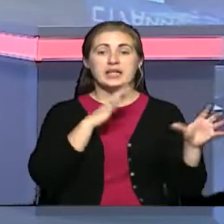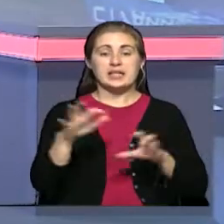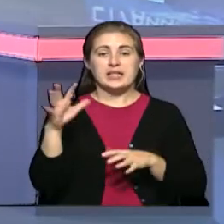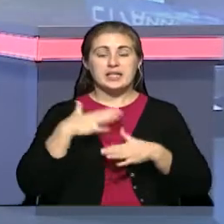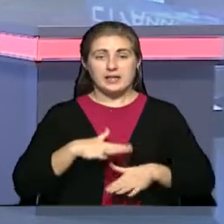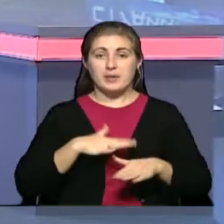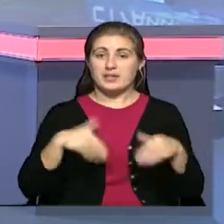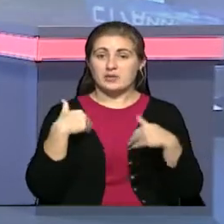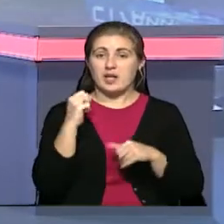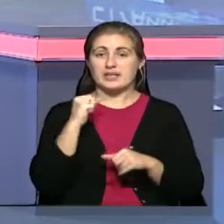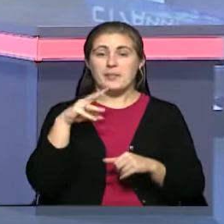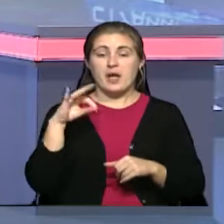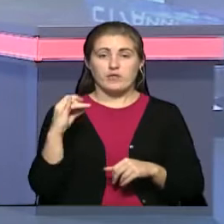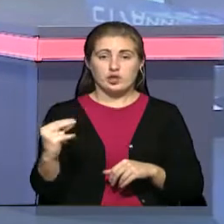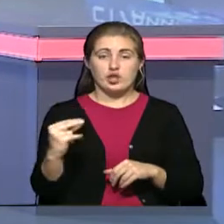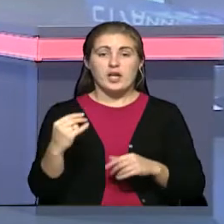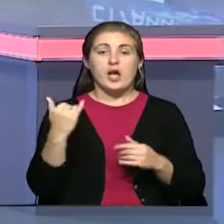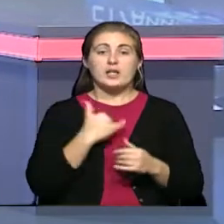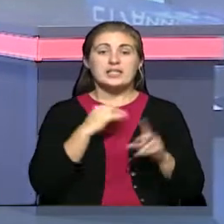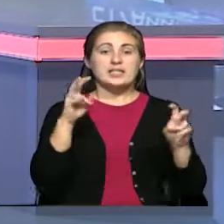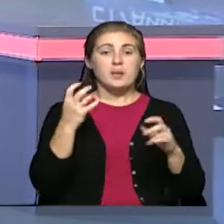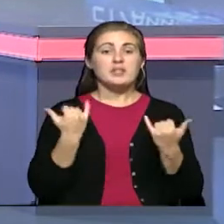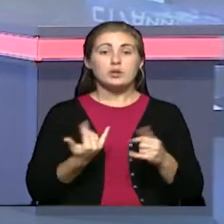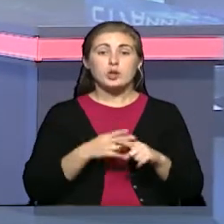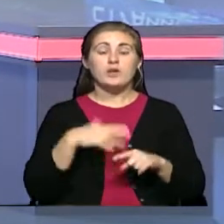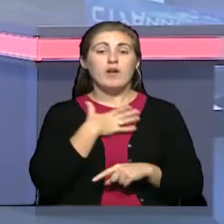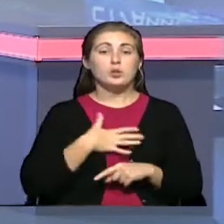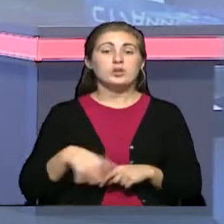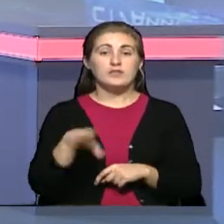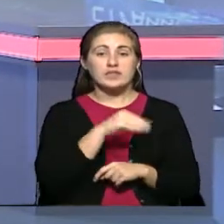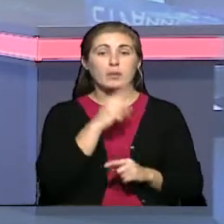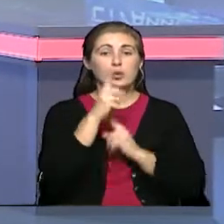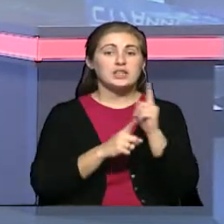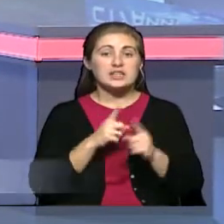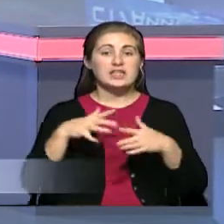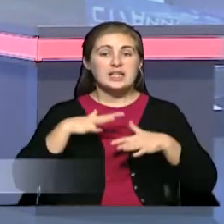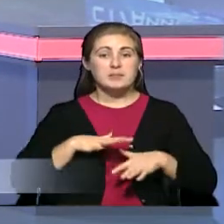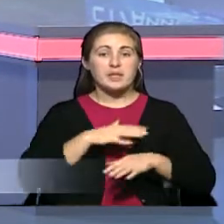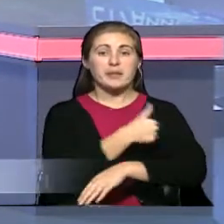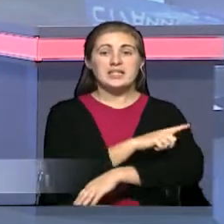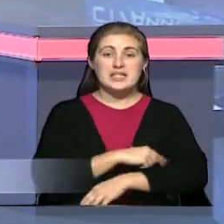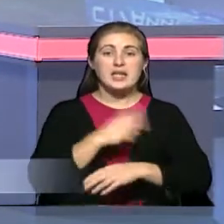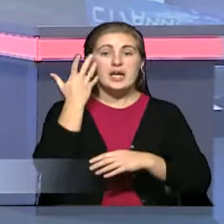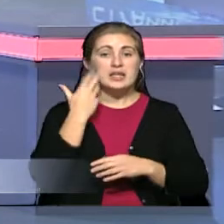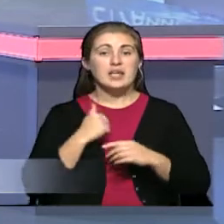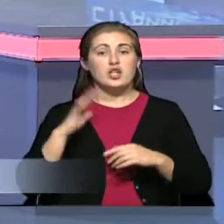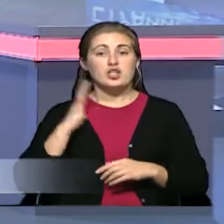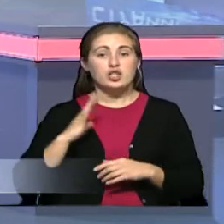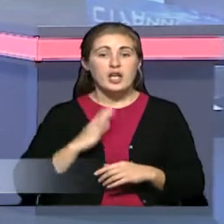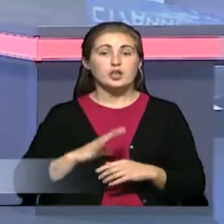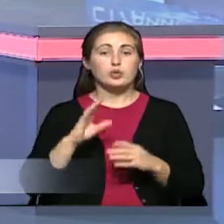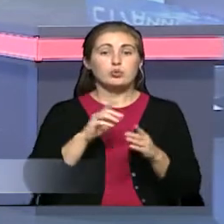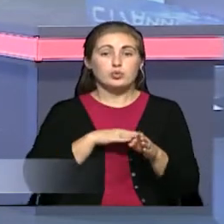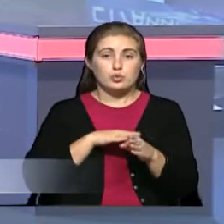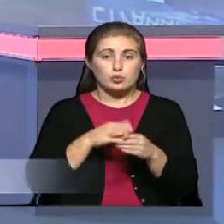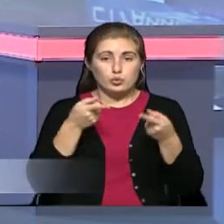Крыма. Здравствуйте, Алексей Михайлович. Добрый день. Ну, у нас тема сегодня, которая волнует всех. Модернизация крымской медицины. Когда ждать все-таки существенных